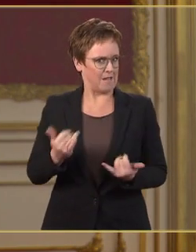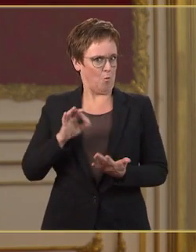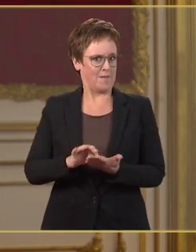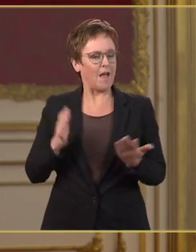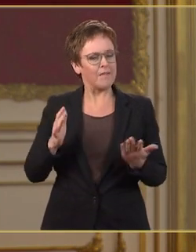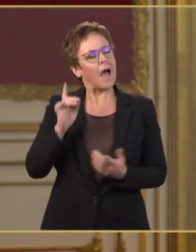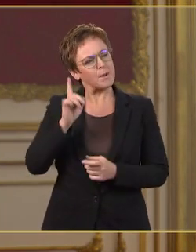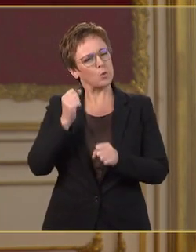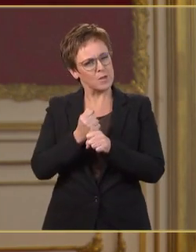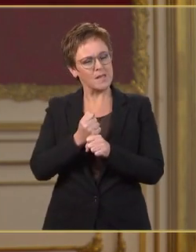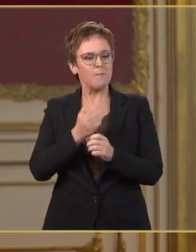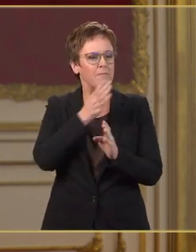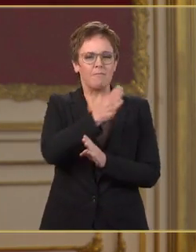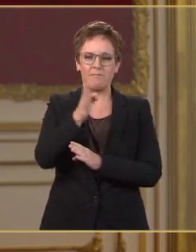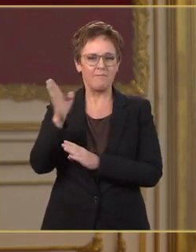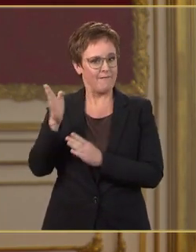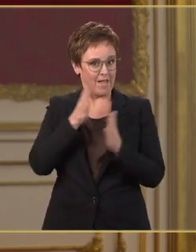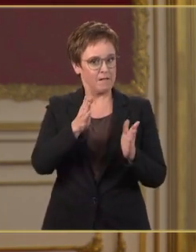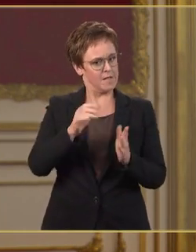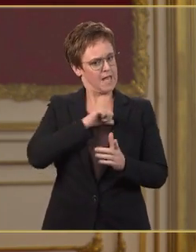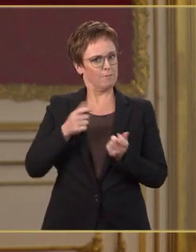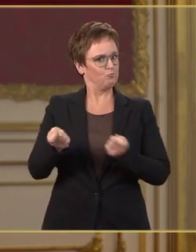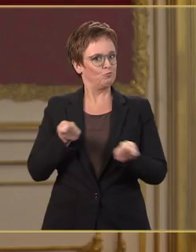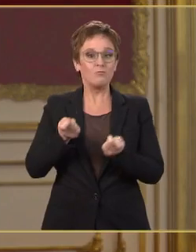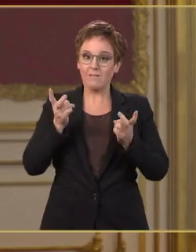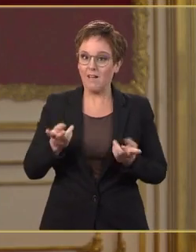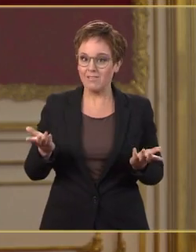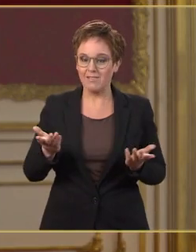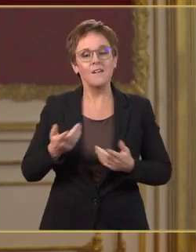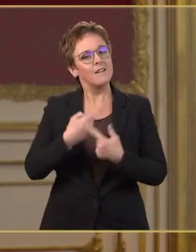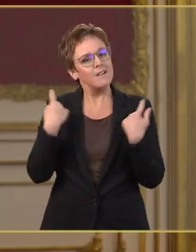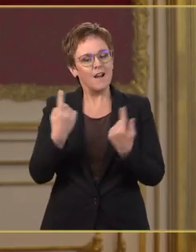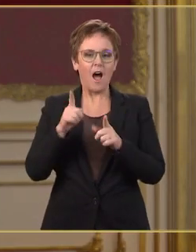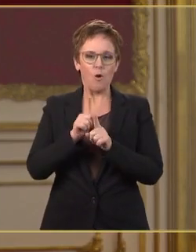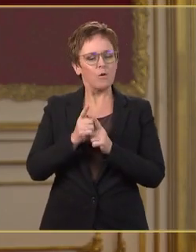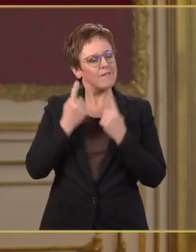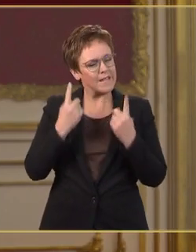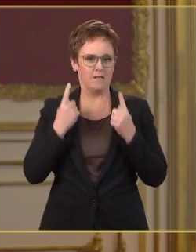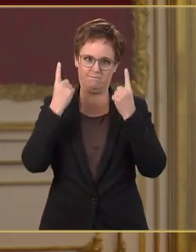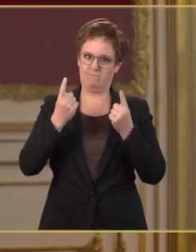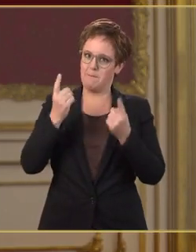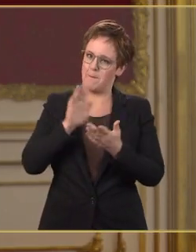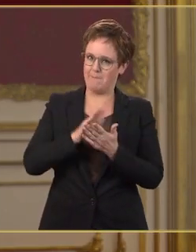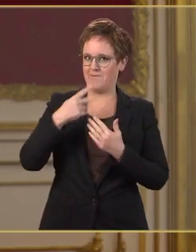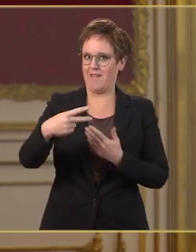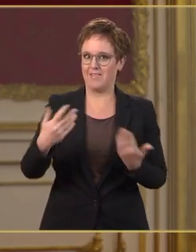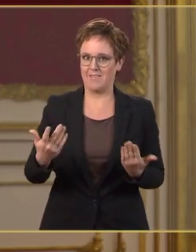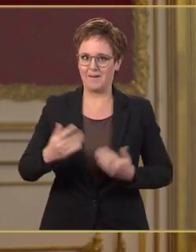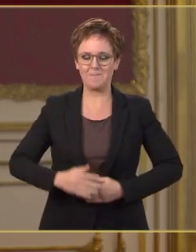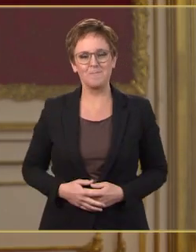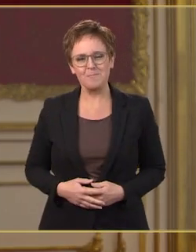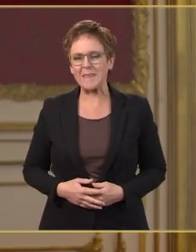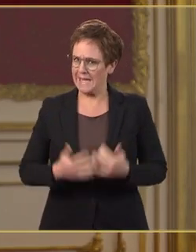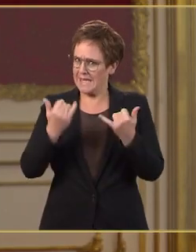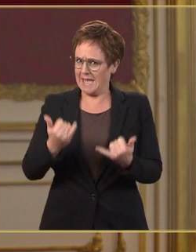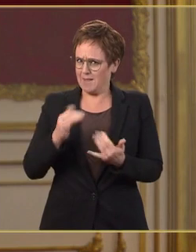können wir das ziel dieser reise ihr selber mitbestimmen wenn wir aufmerksam bleiben wir